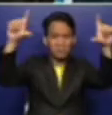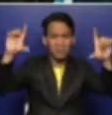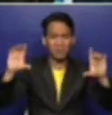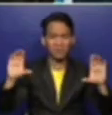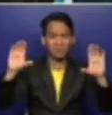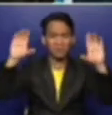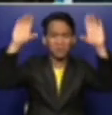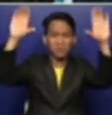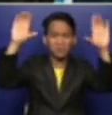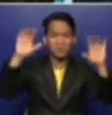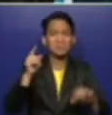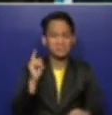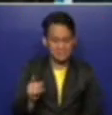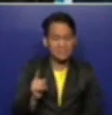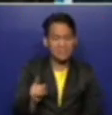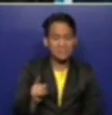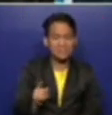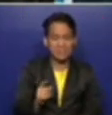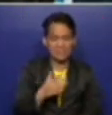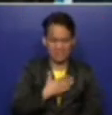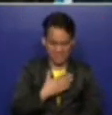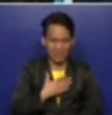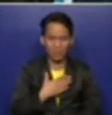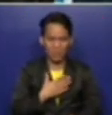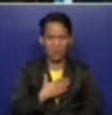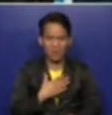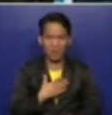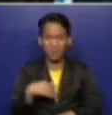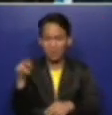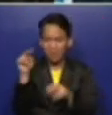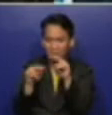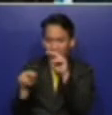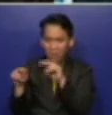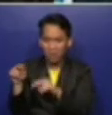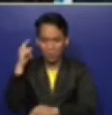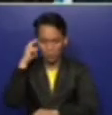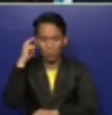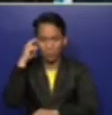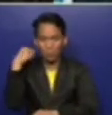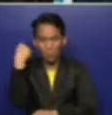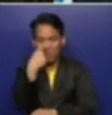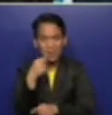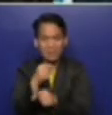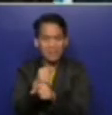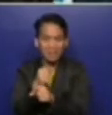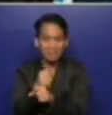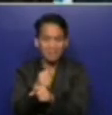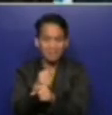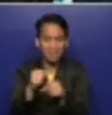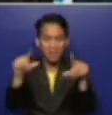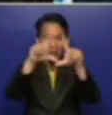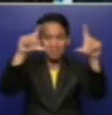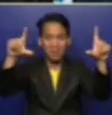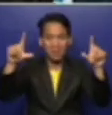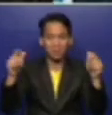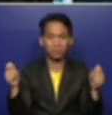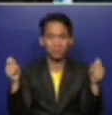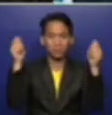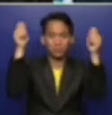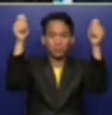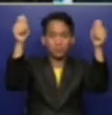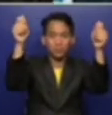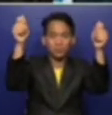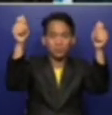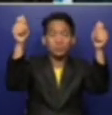บได้นะครับว่ากลุ่มไหนใครนะครับที่ไปดำเนินการแล้วก็มีการยกป้ายในกรณีที่ไม่เหมาะสม